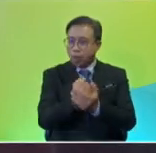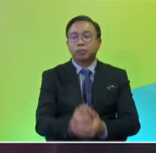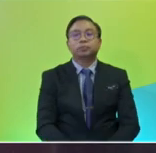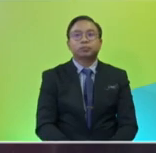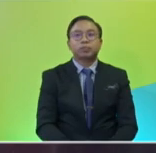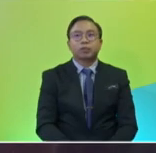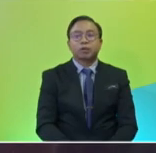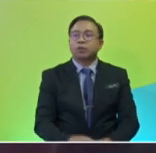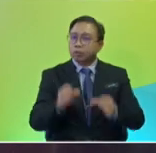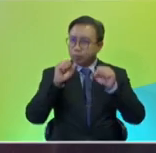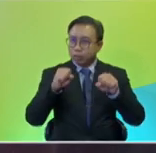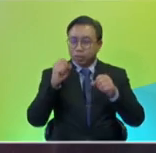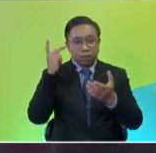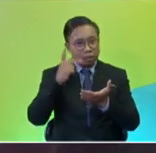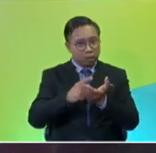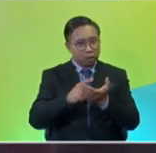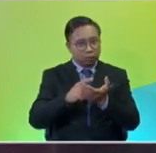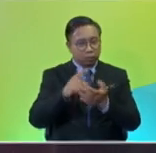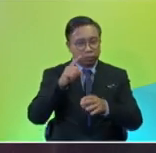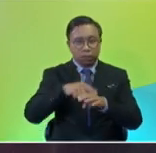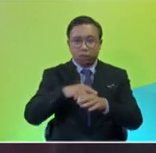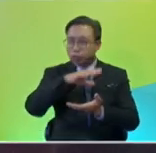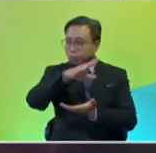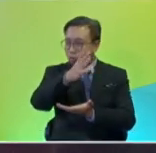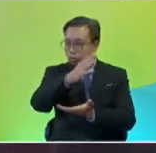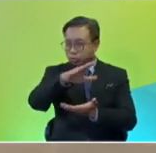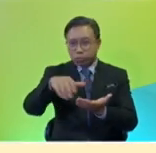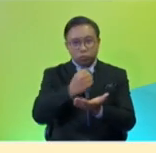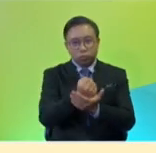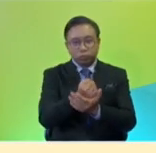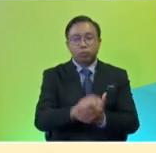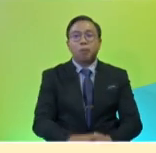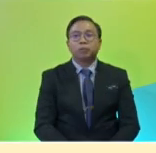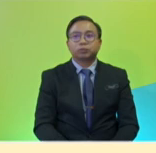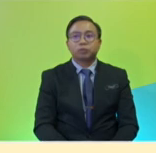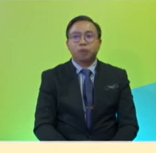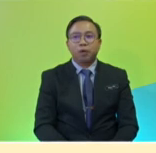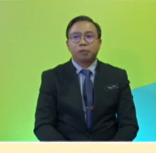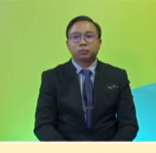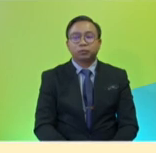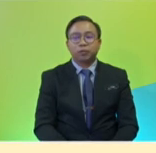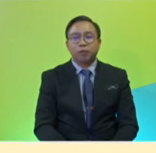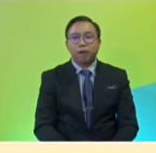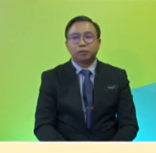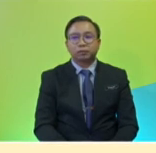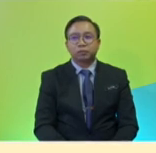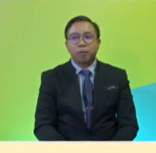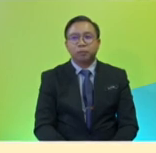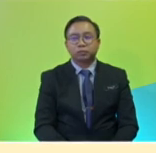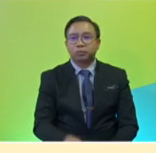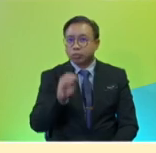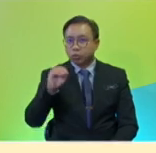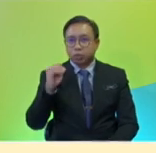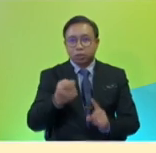Itulah dia. Cikgu boleh tak kenalkan mereka kepada kita semua? Boleh. Kami telah berada di sini, iaitu murid